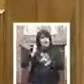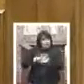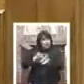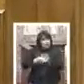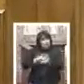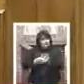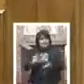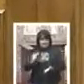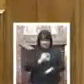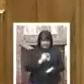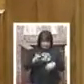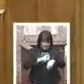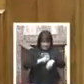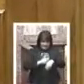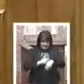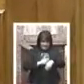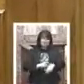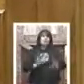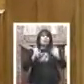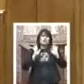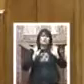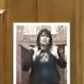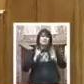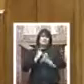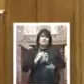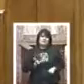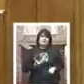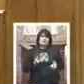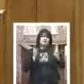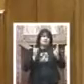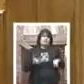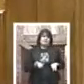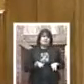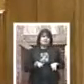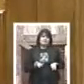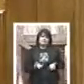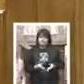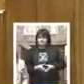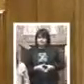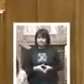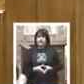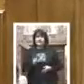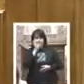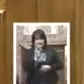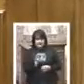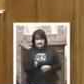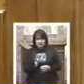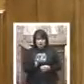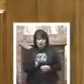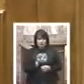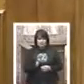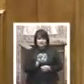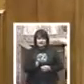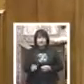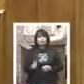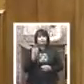τρόπο οι εισφορές που καταβάλει στον ατέλειωτο και επισφαλή εργασιακό του βίο. Στην πραγματικότητα δημιουργείται ένα